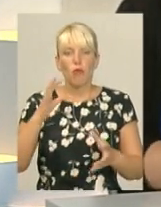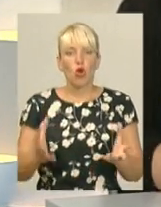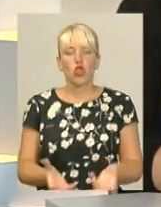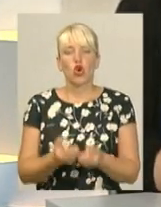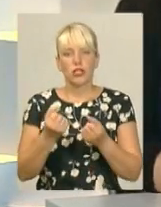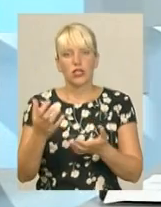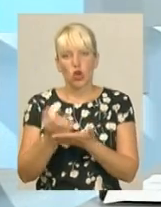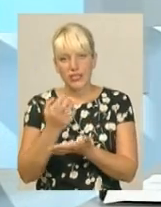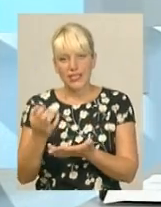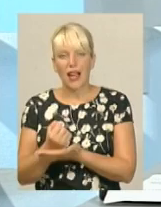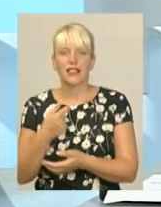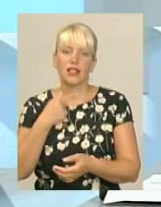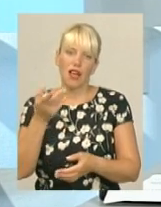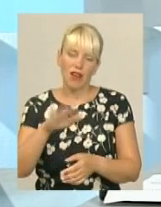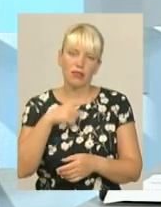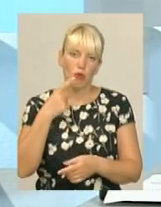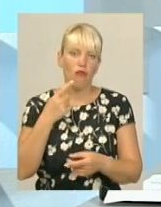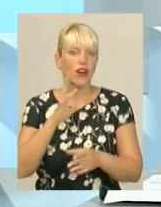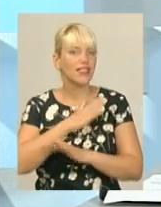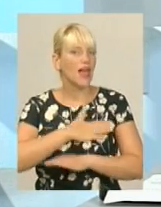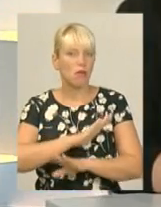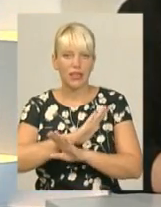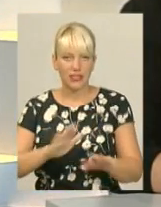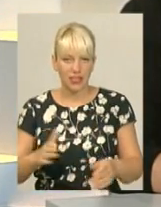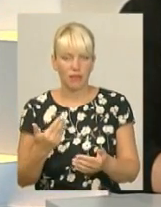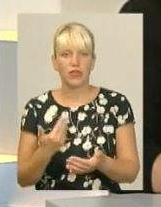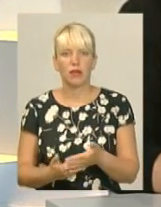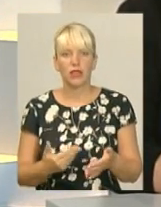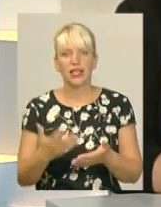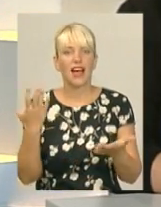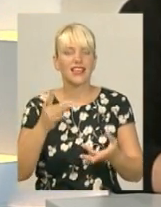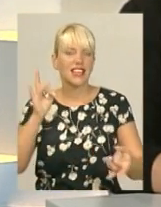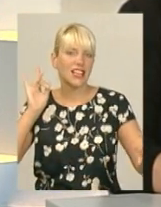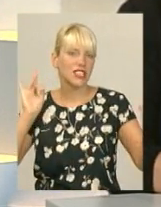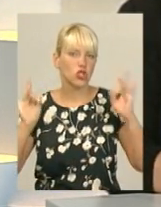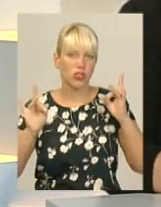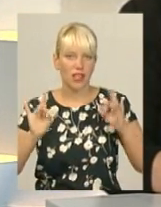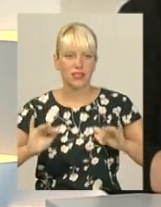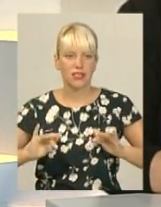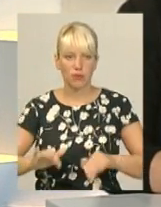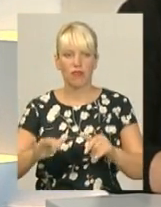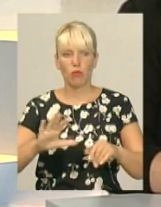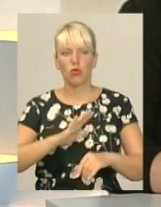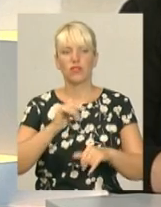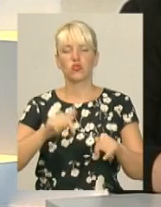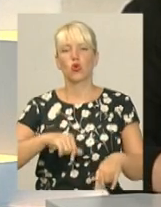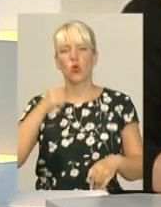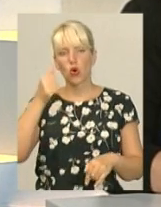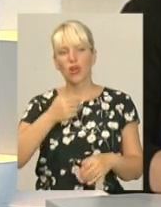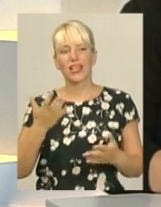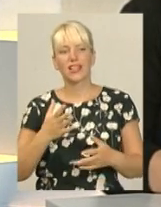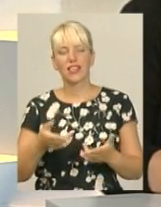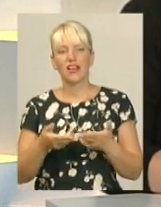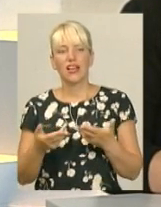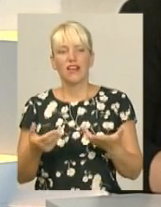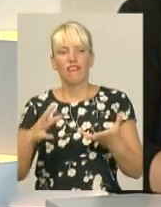ще з вами про не дуже приємні речі. Які резонансні справи були цього року? А які висновки